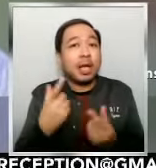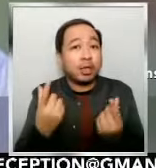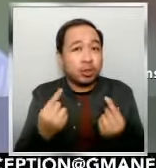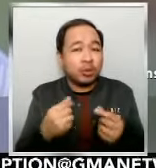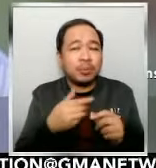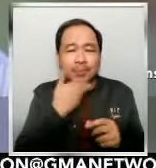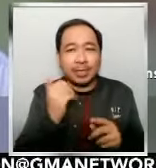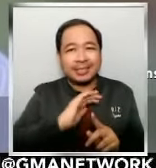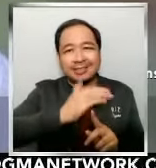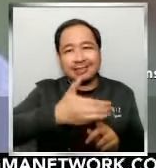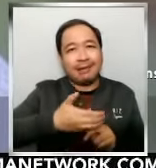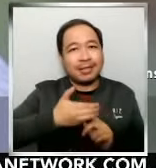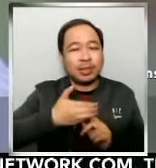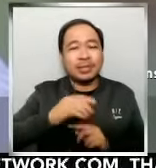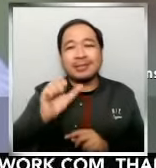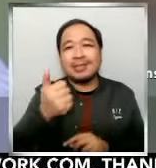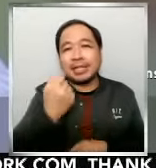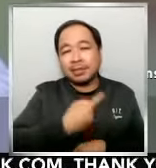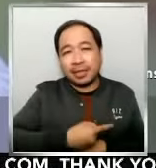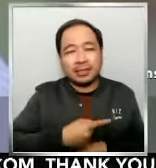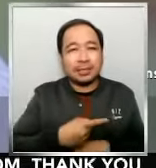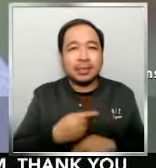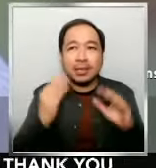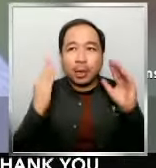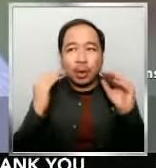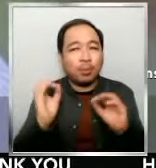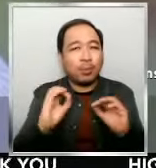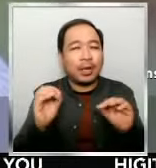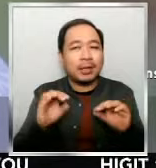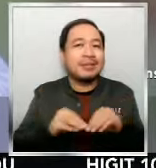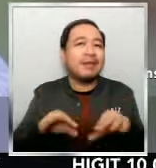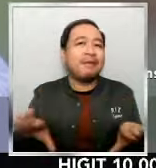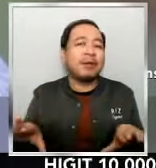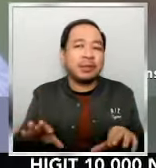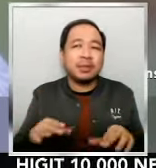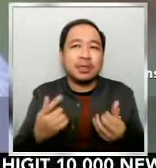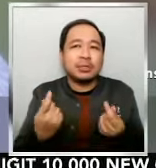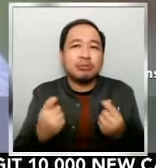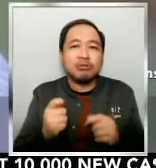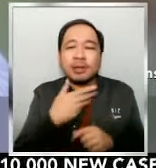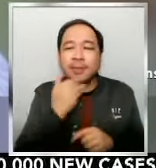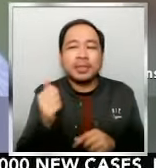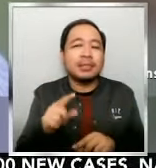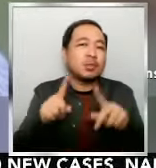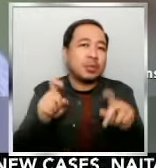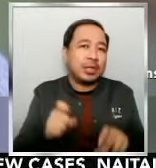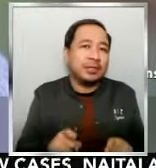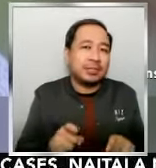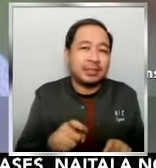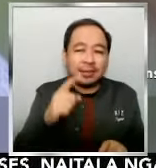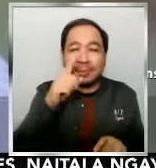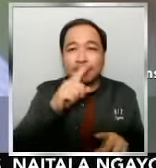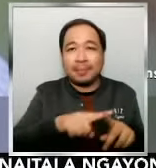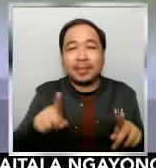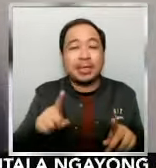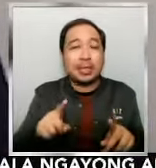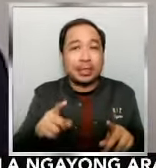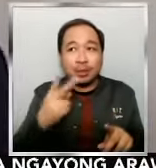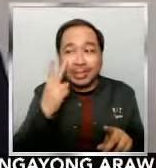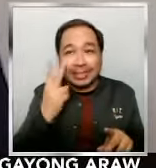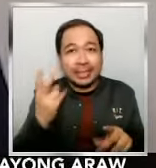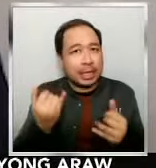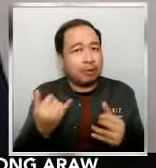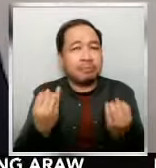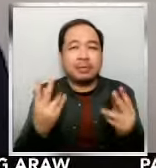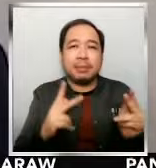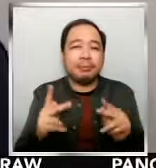days. Para wala na tayong ibang mahawahan. We'll do our best to really test but the numbers are really staggering right now.